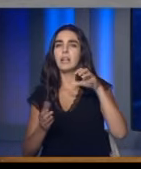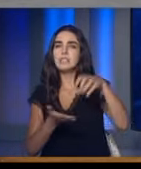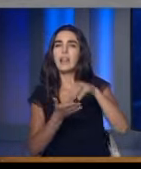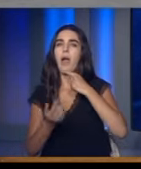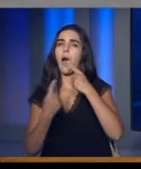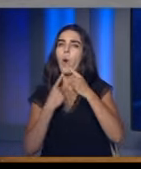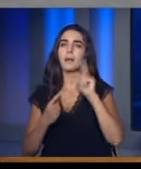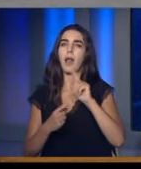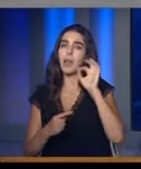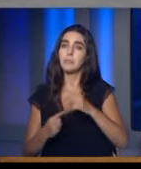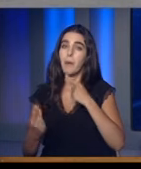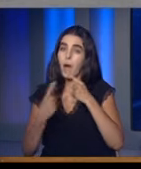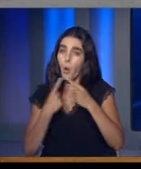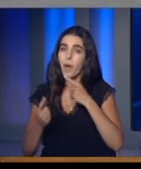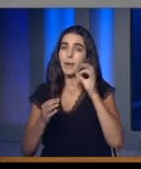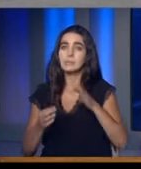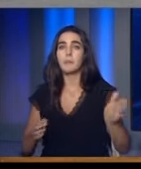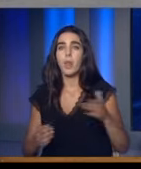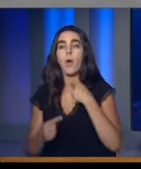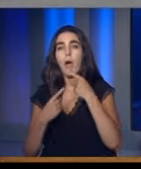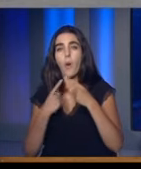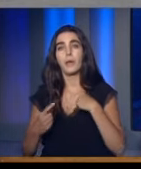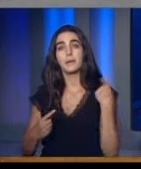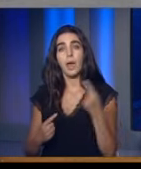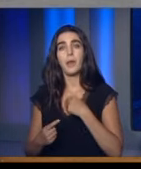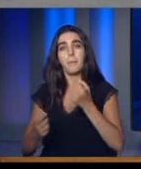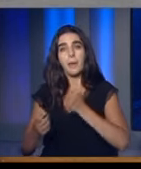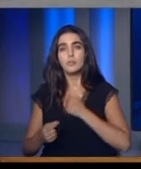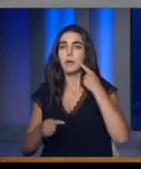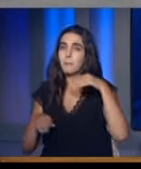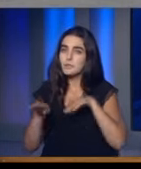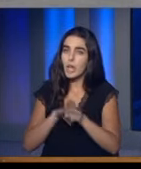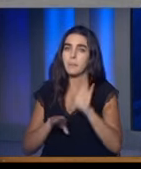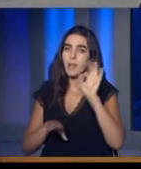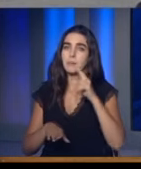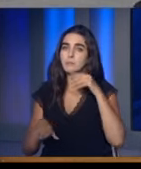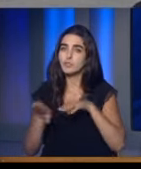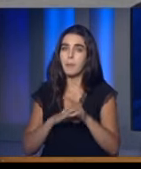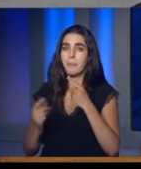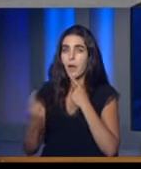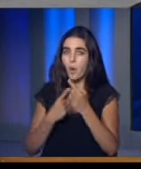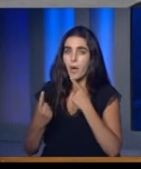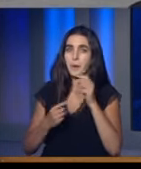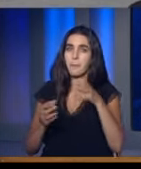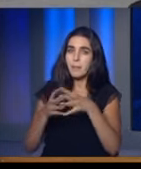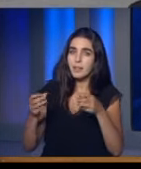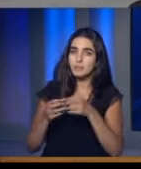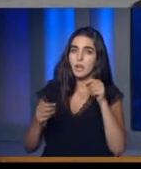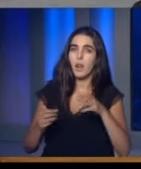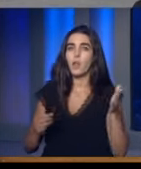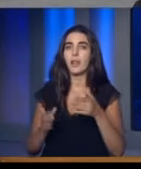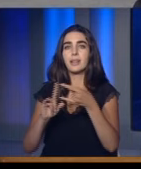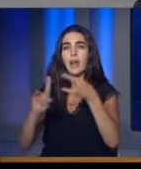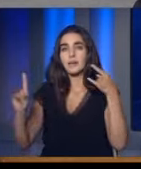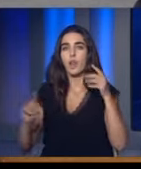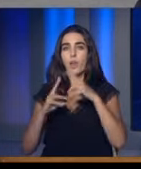اللبنانيين. لا مصلحة في شيطنة الحوار ولا في رجم الحوار، سيما وأن لدينا تجارب